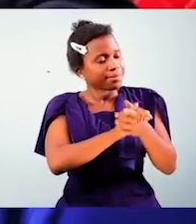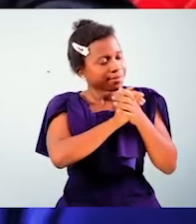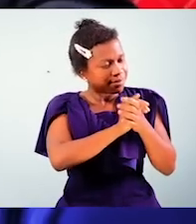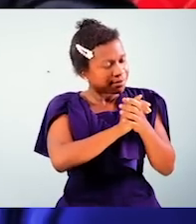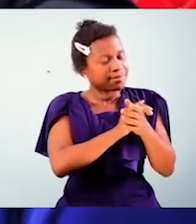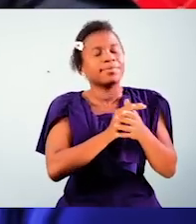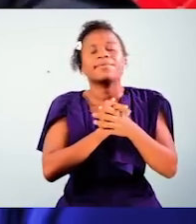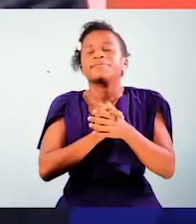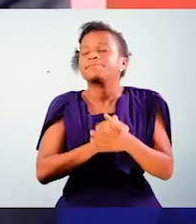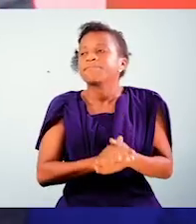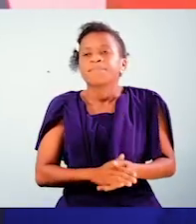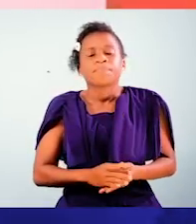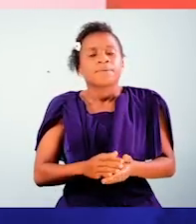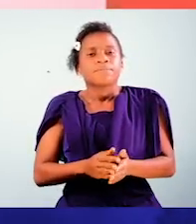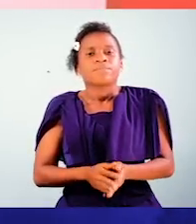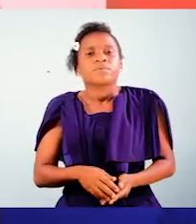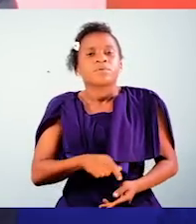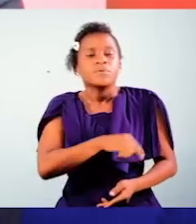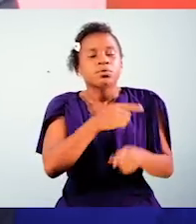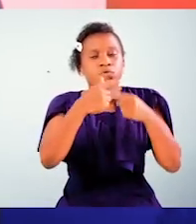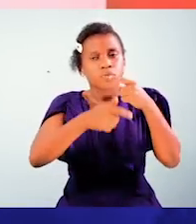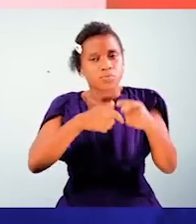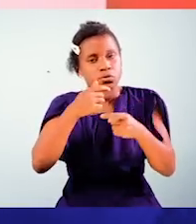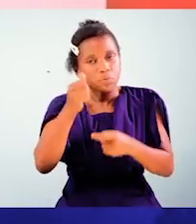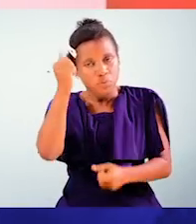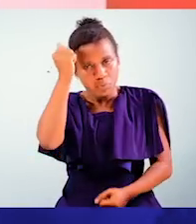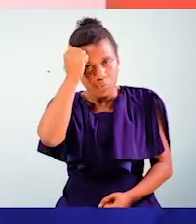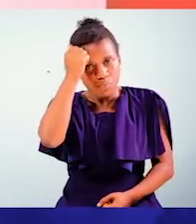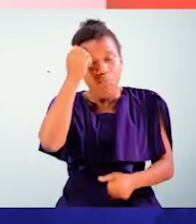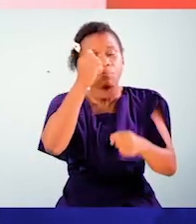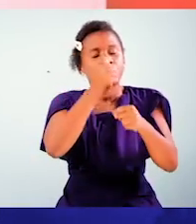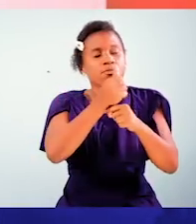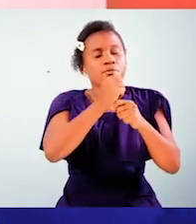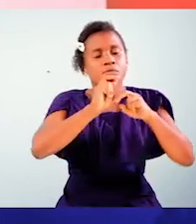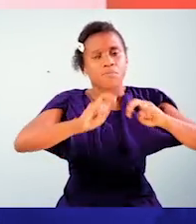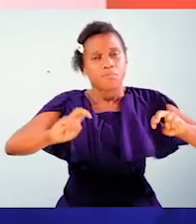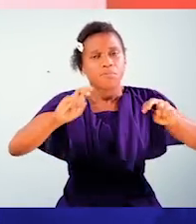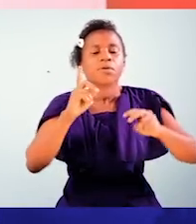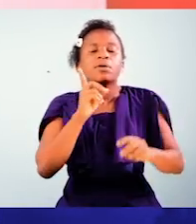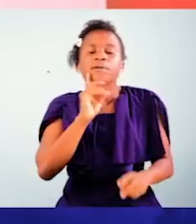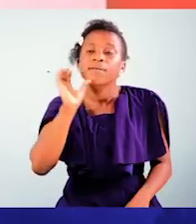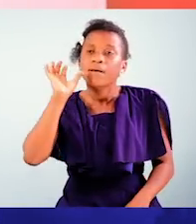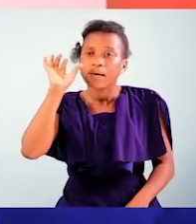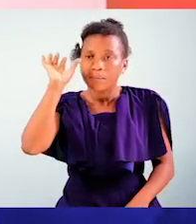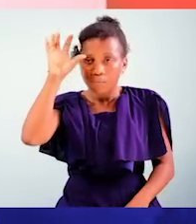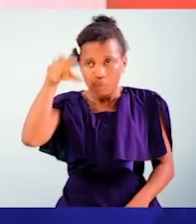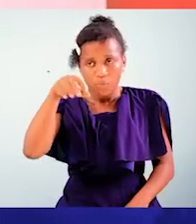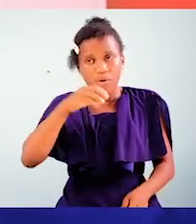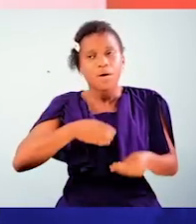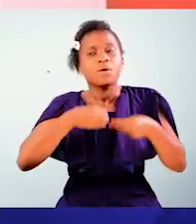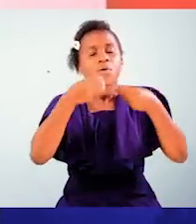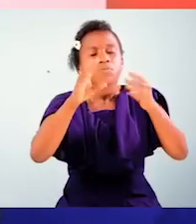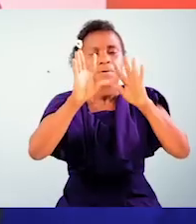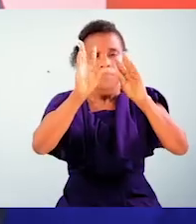sana. Nadhani tukumbushane tu kwamba CAG hufanya ukaguzi wake kila mwaka na kutoa ripoti yake